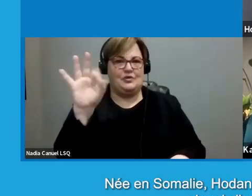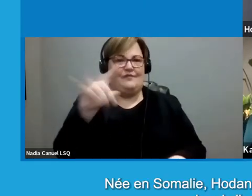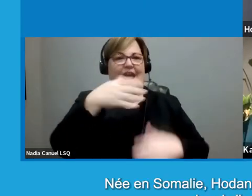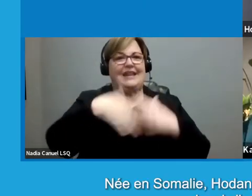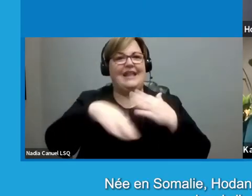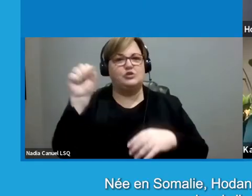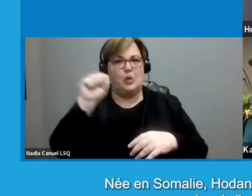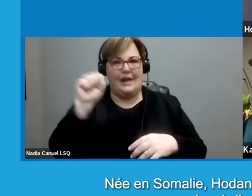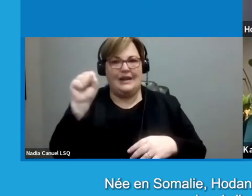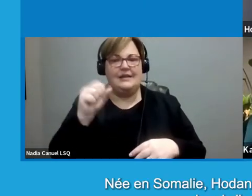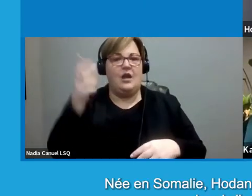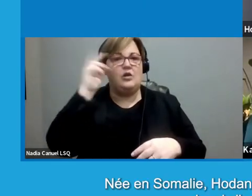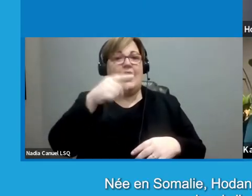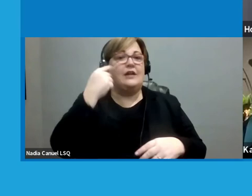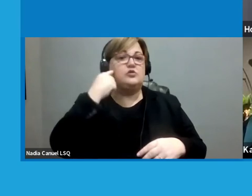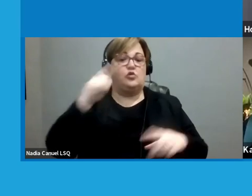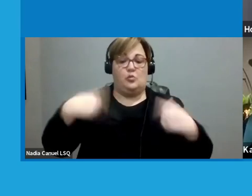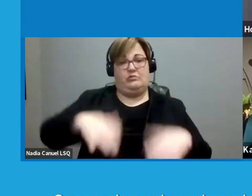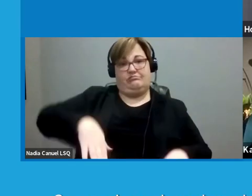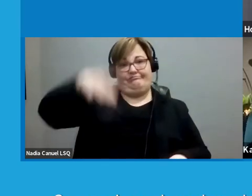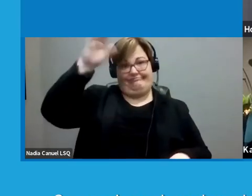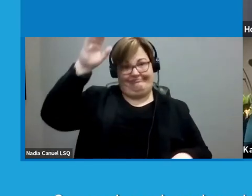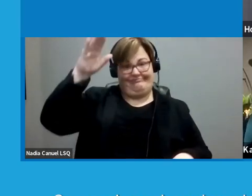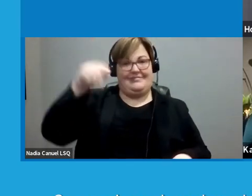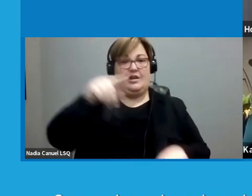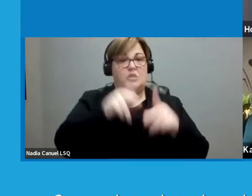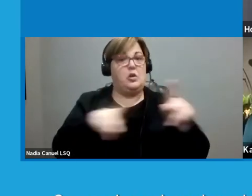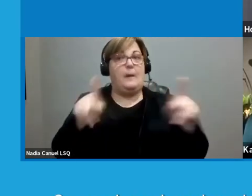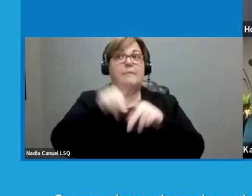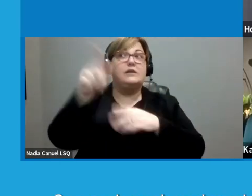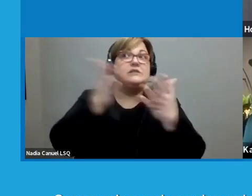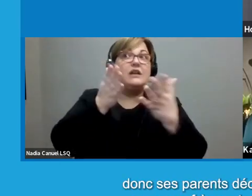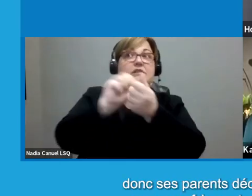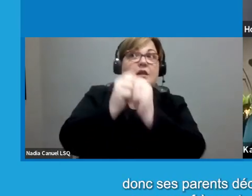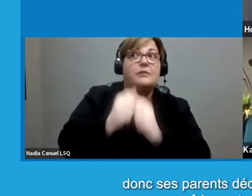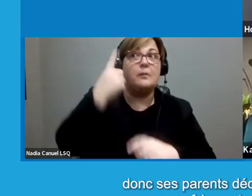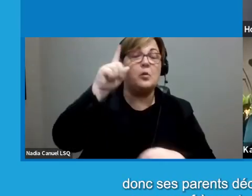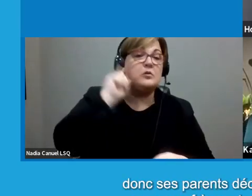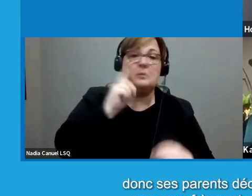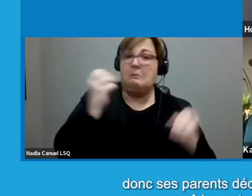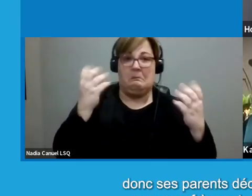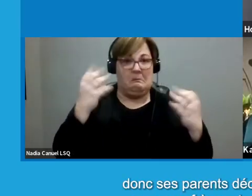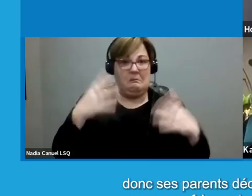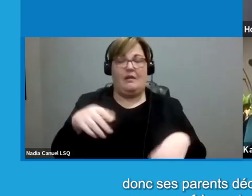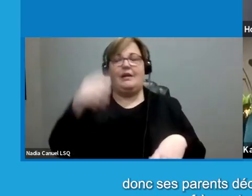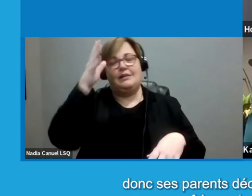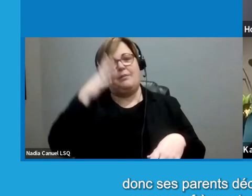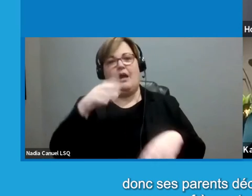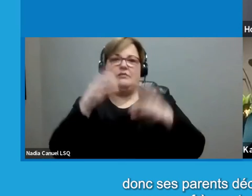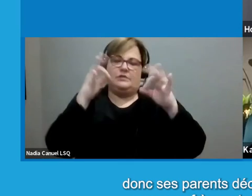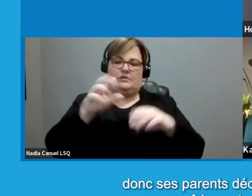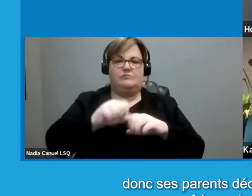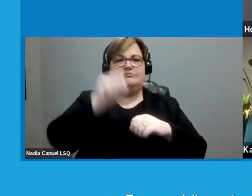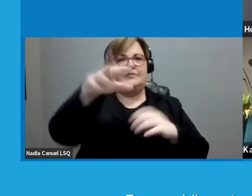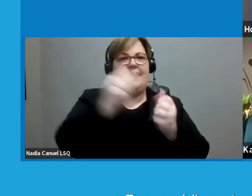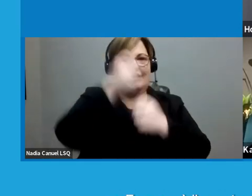Somalie, Odan Youssouf est sourde depuis l'enfance. Ce pays n'a pas de service adapté aux personnes sourdes, donc ses parents décident de l'envoyer avec ses frères